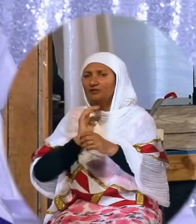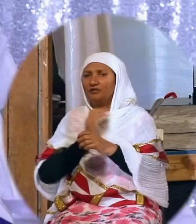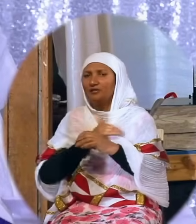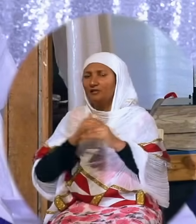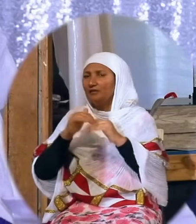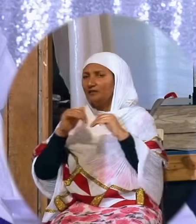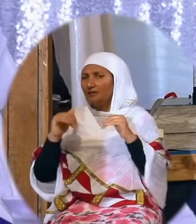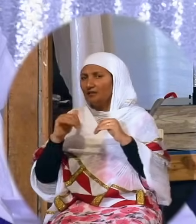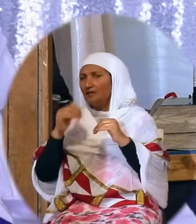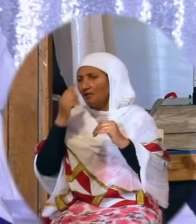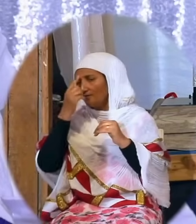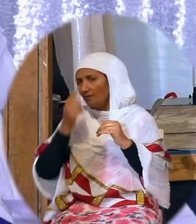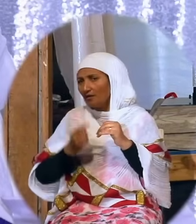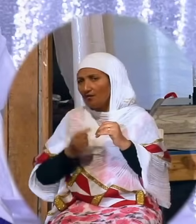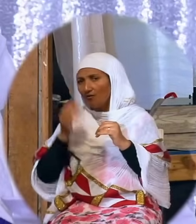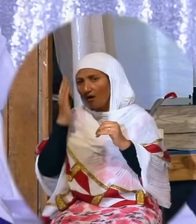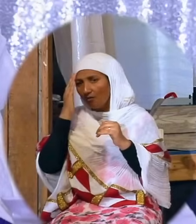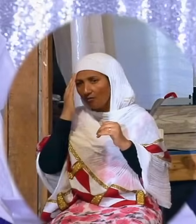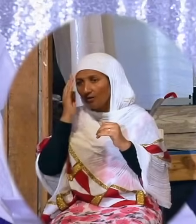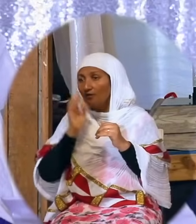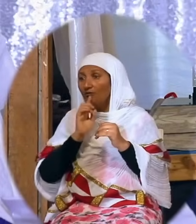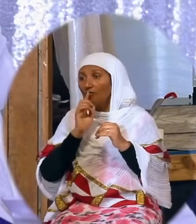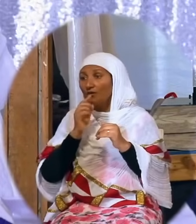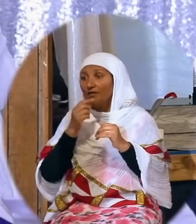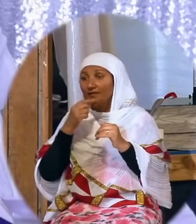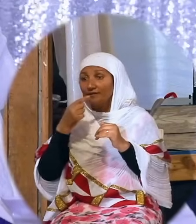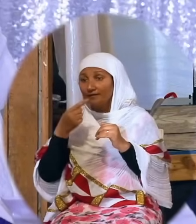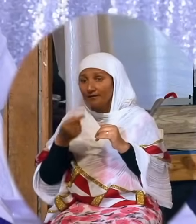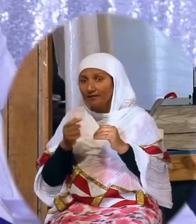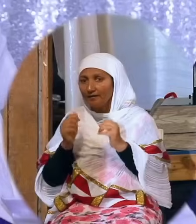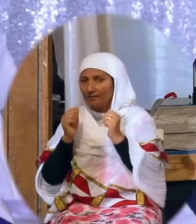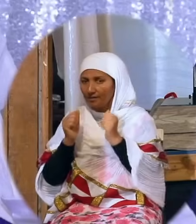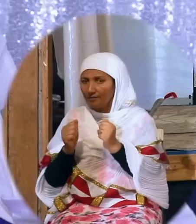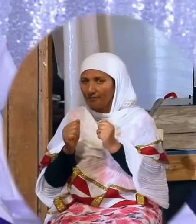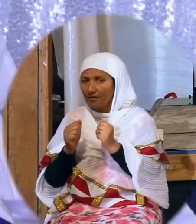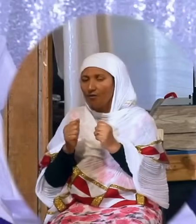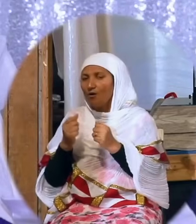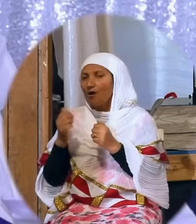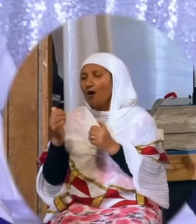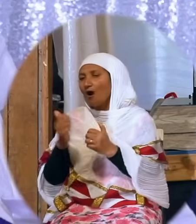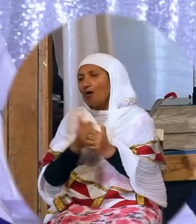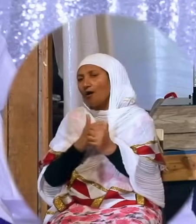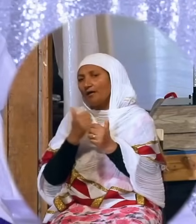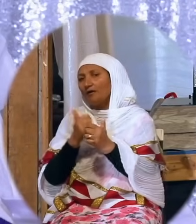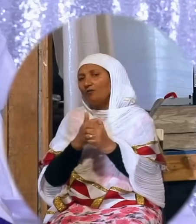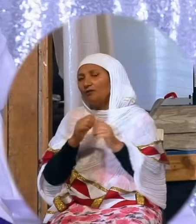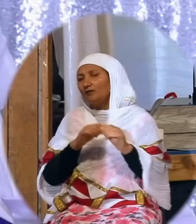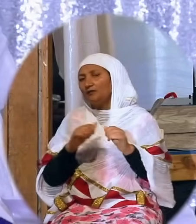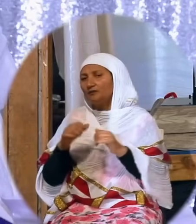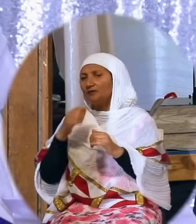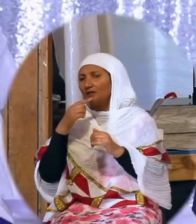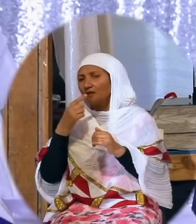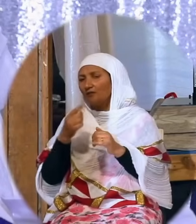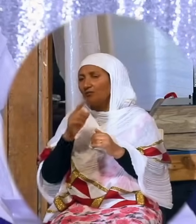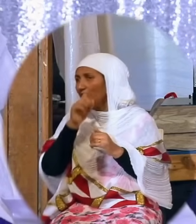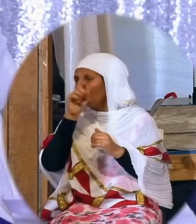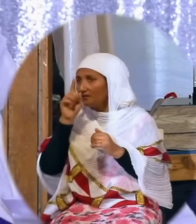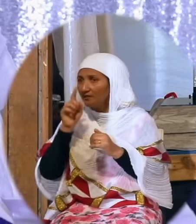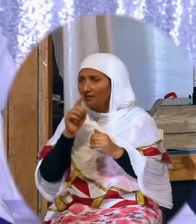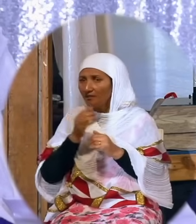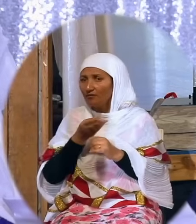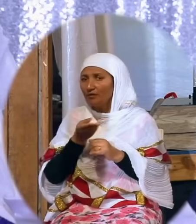አውቀን ነው ማስረዳት ምን ይችላል ሐዋርያው እንደተናገረው ስለምንጠየቀው ነገር መልስ